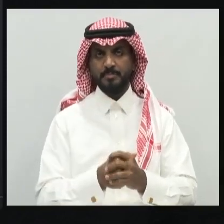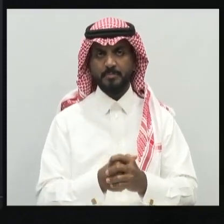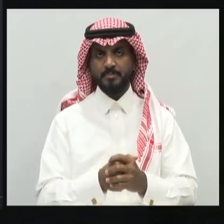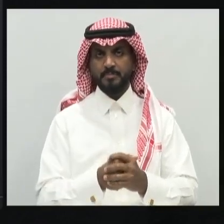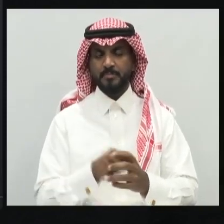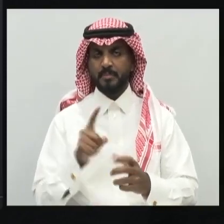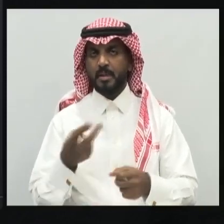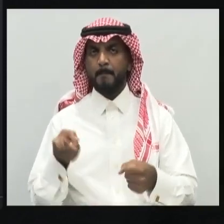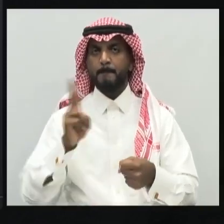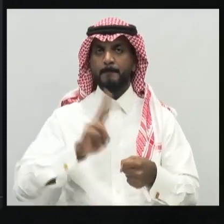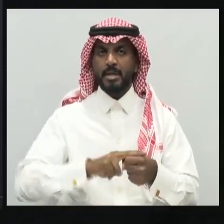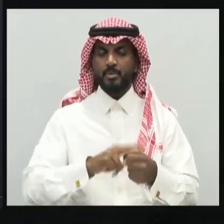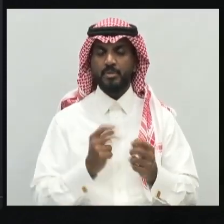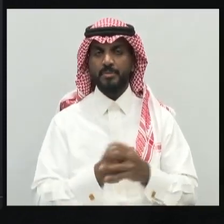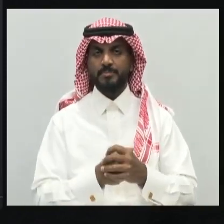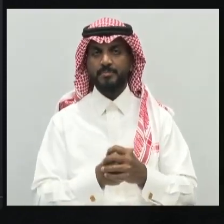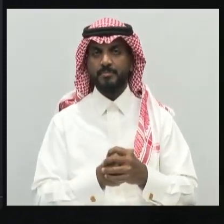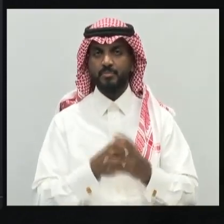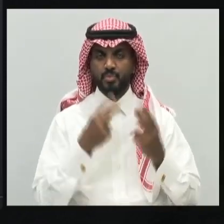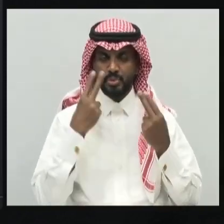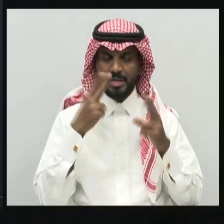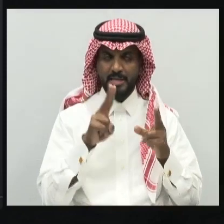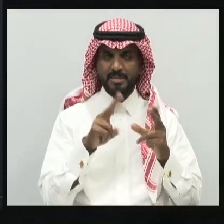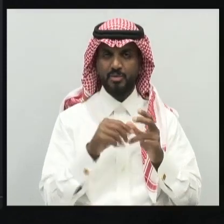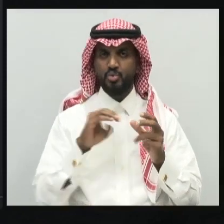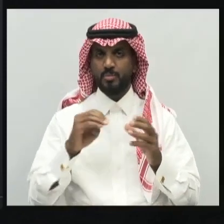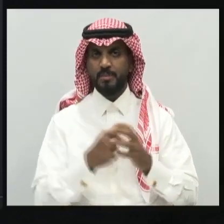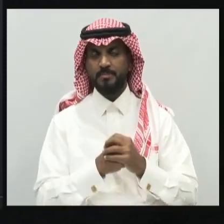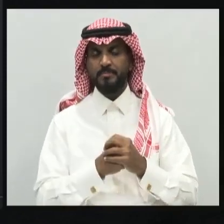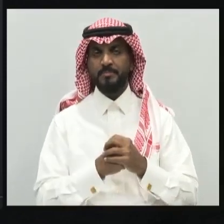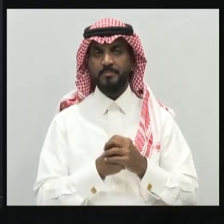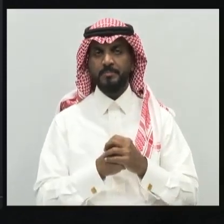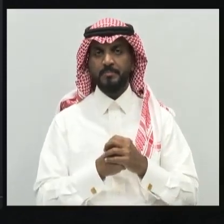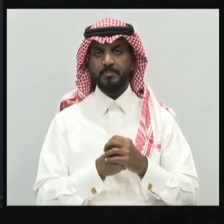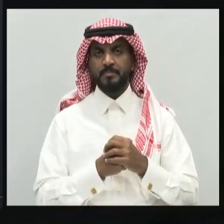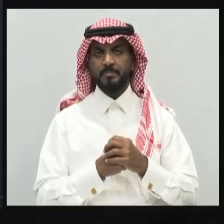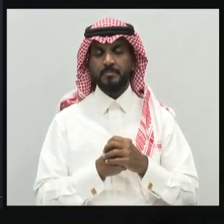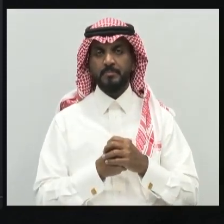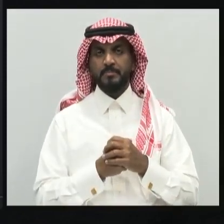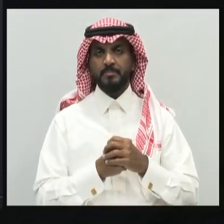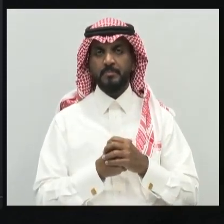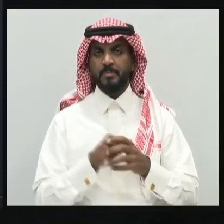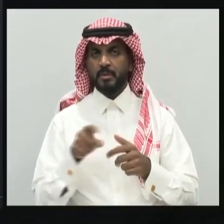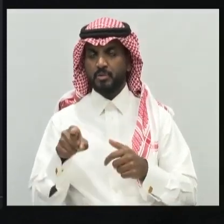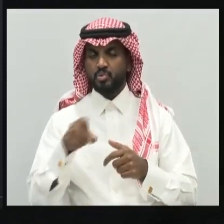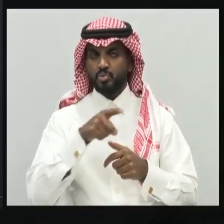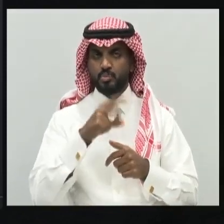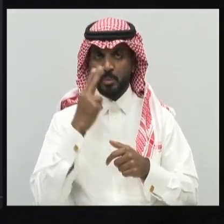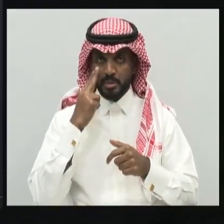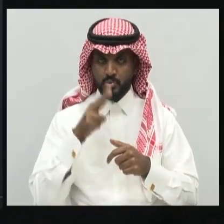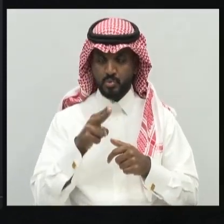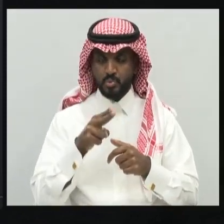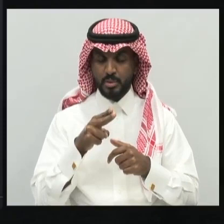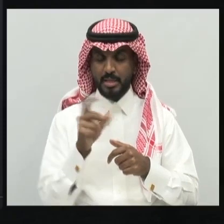الان مره اخرى سنشاهد هذه الجمله وايضا انتم ركزوا